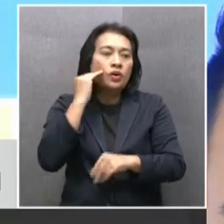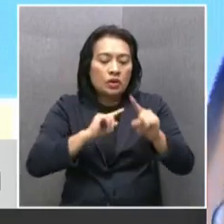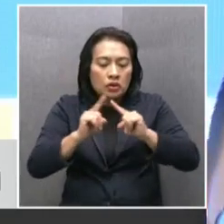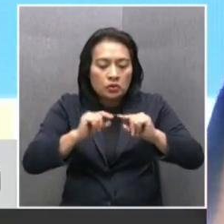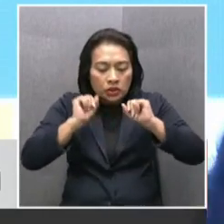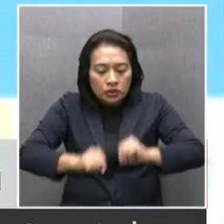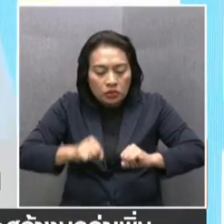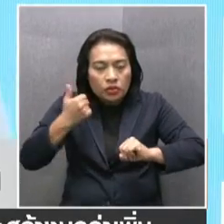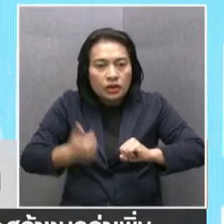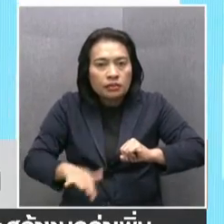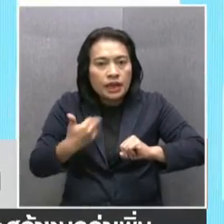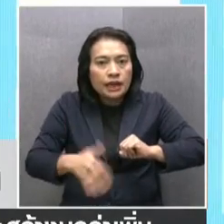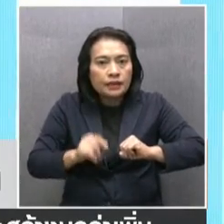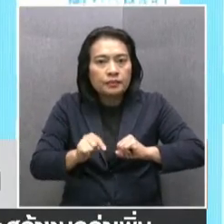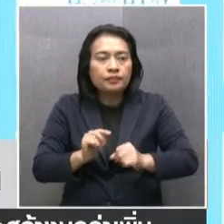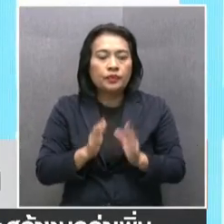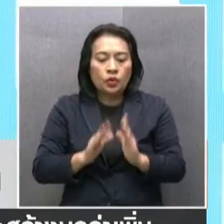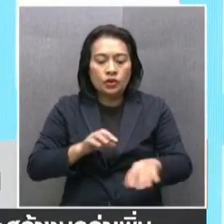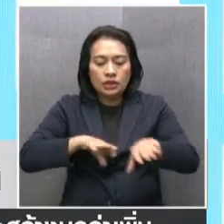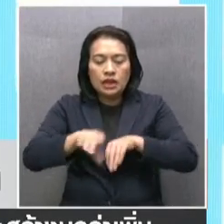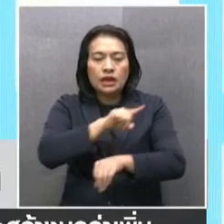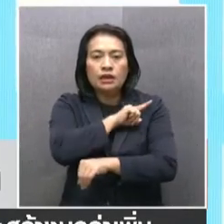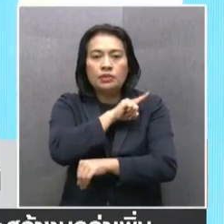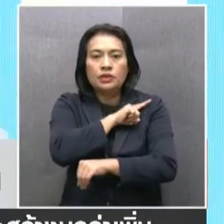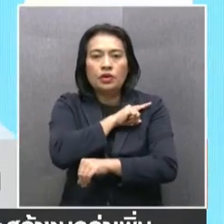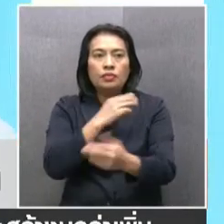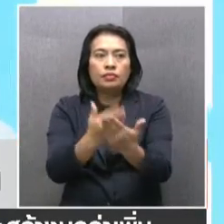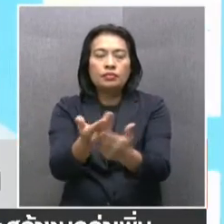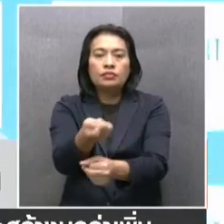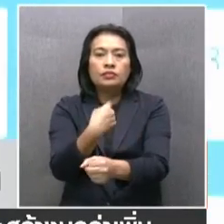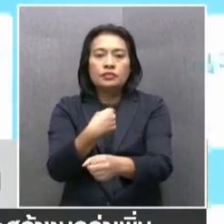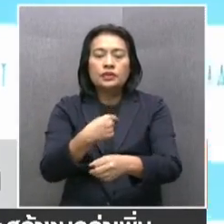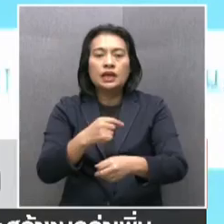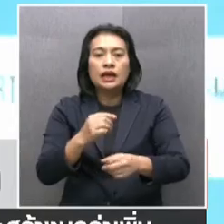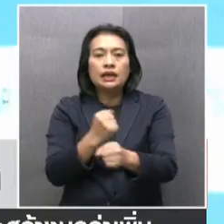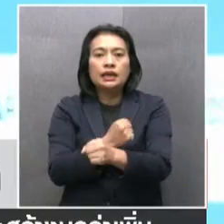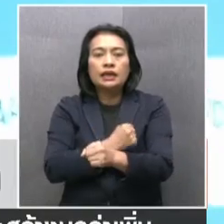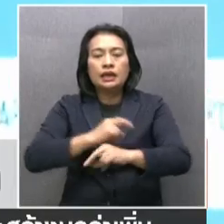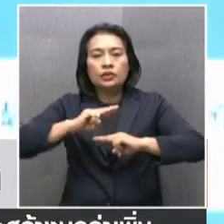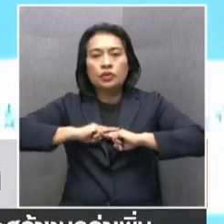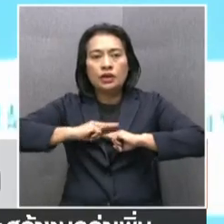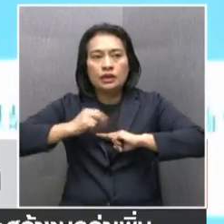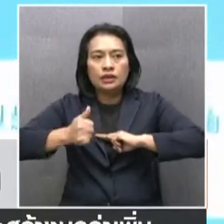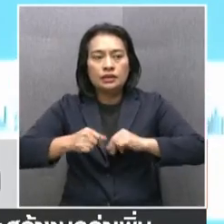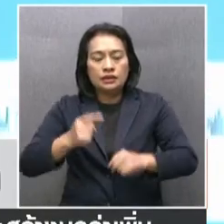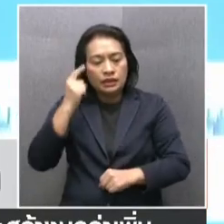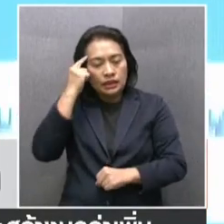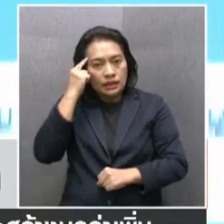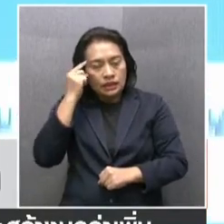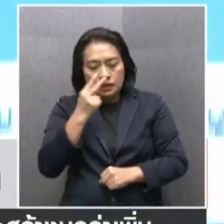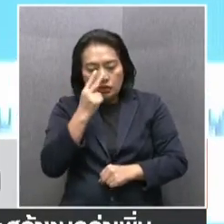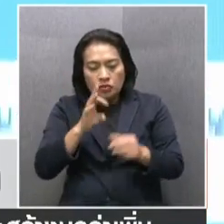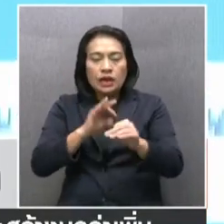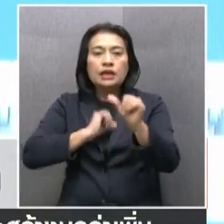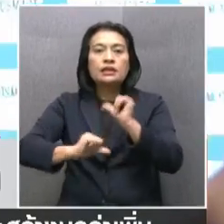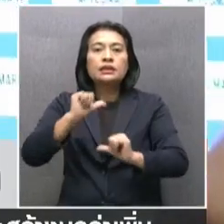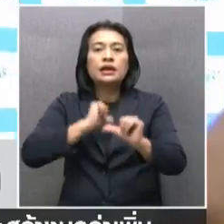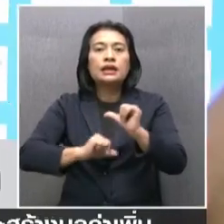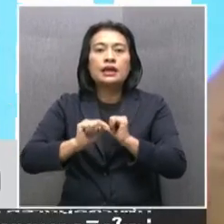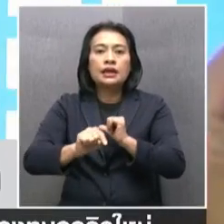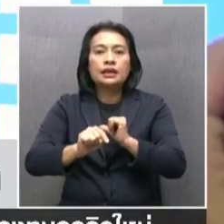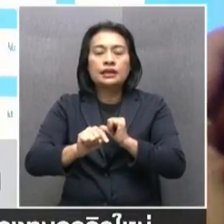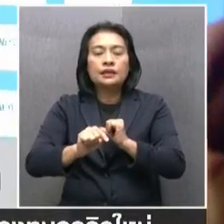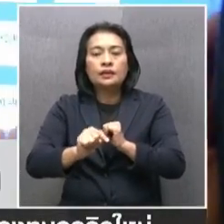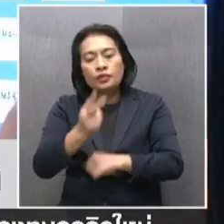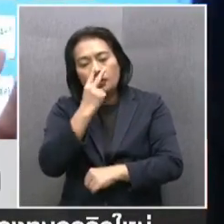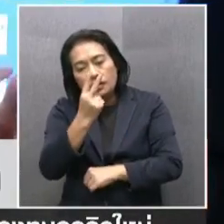ตัวและทางผู้จัดงานได้รับผิดชอบเรื่องค่าตัวเต็มจำนวนตนเองตั้งใจเก็บโชว์ที่ซ้อมไว้สำหรับงานนี้ไว้